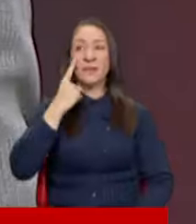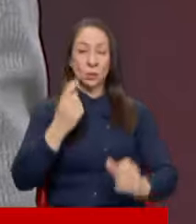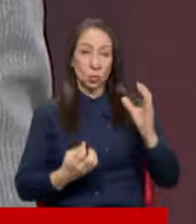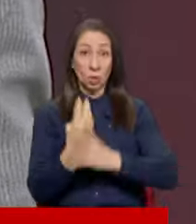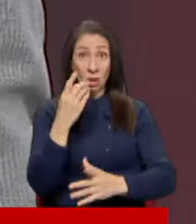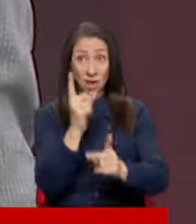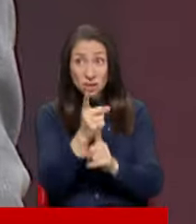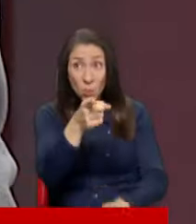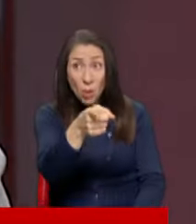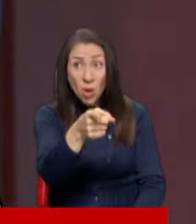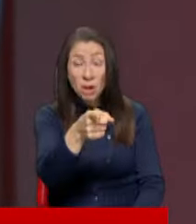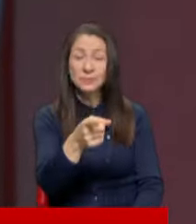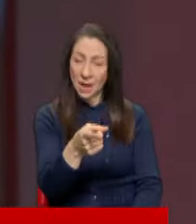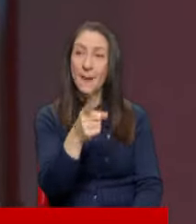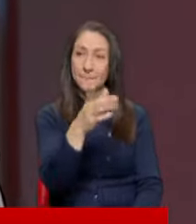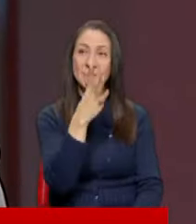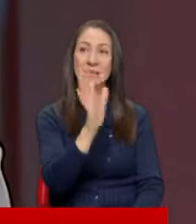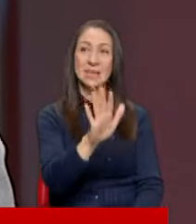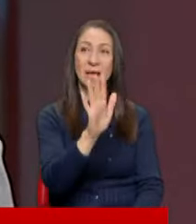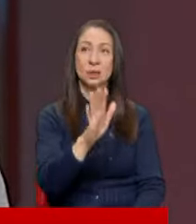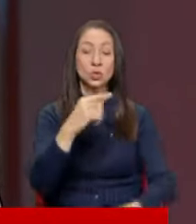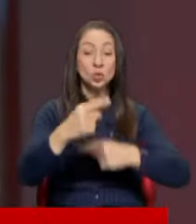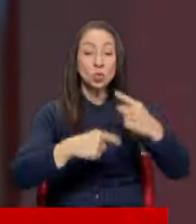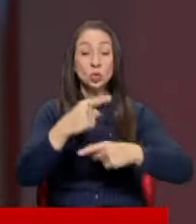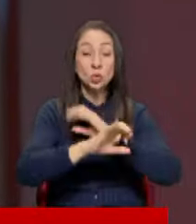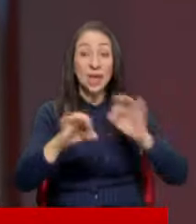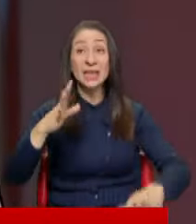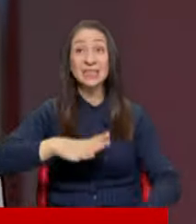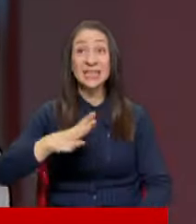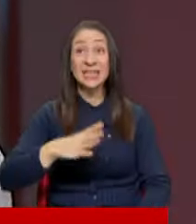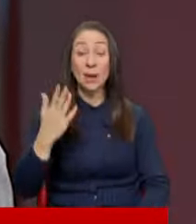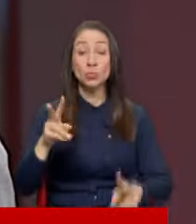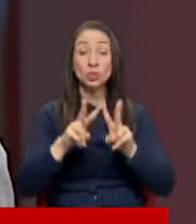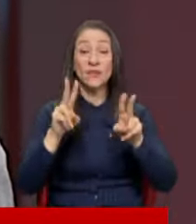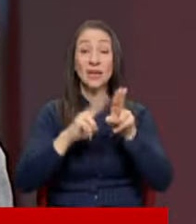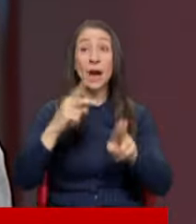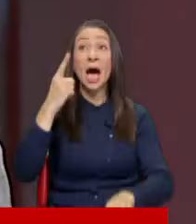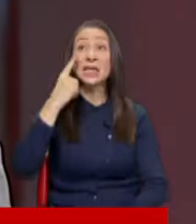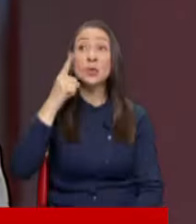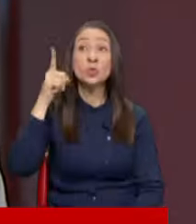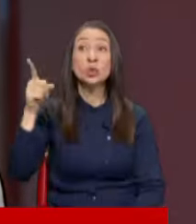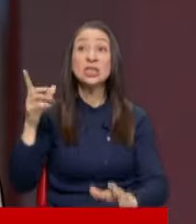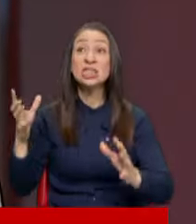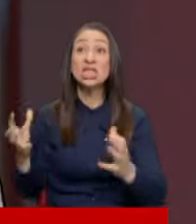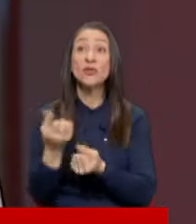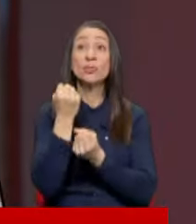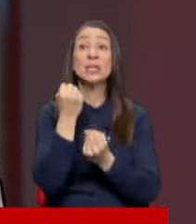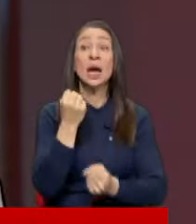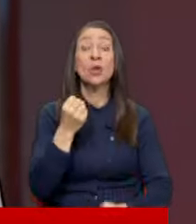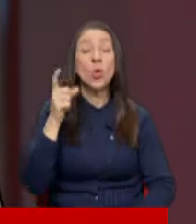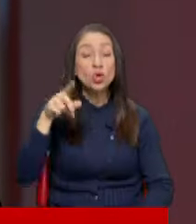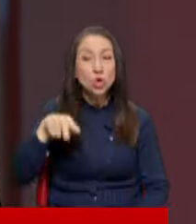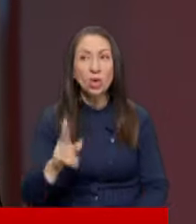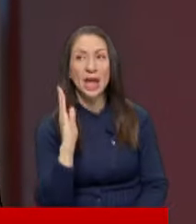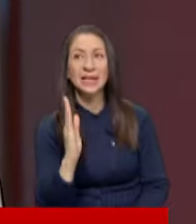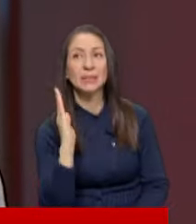karşılığı Ama şunu bilsinler ki Soysuzlar istedi diye Mustafa Kemal Atatürk'ü savunmaktan onun